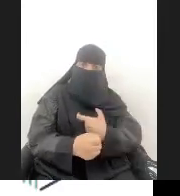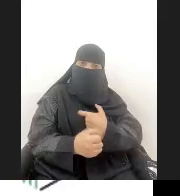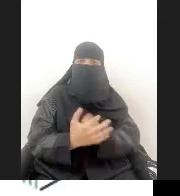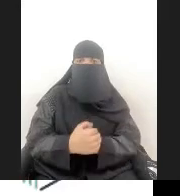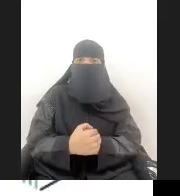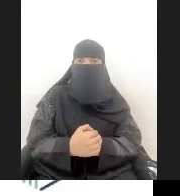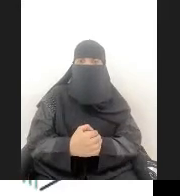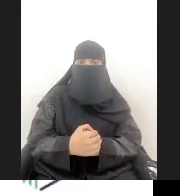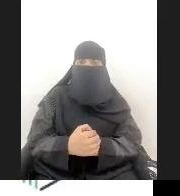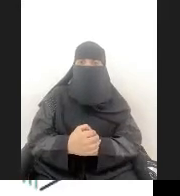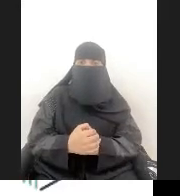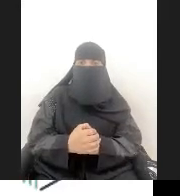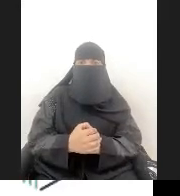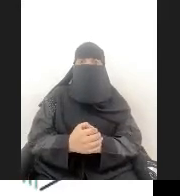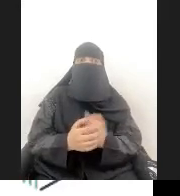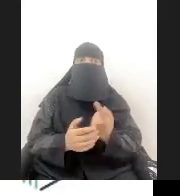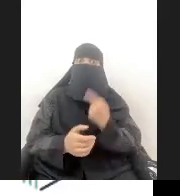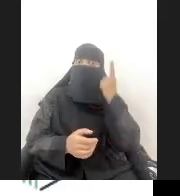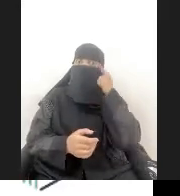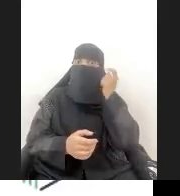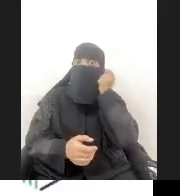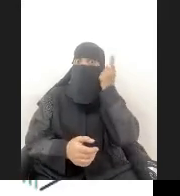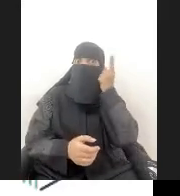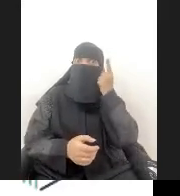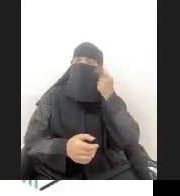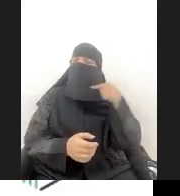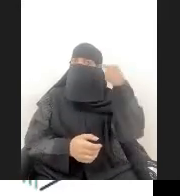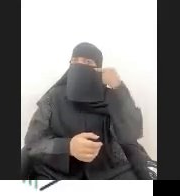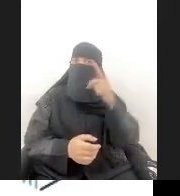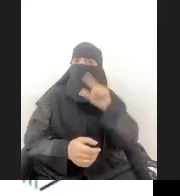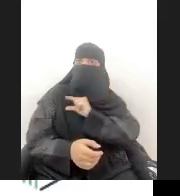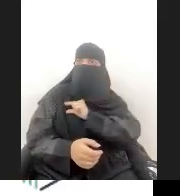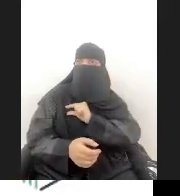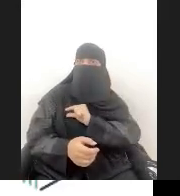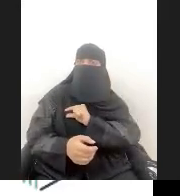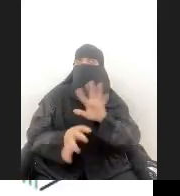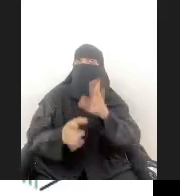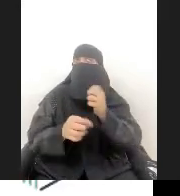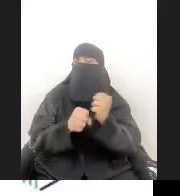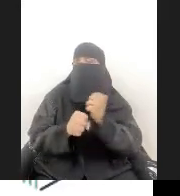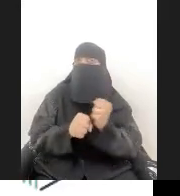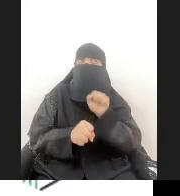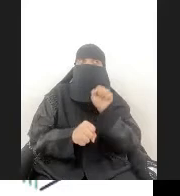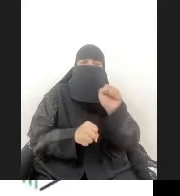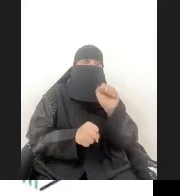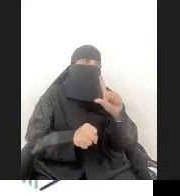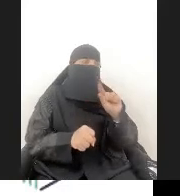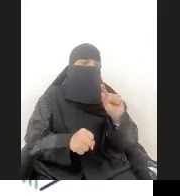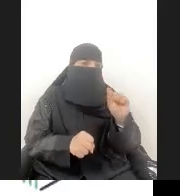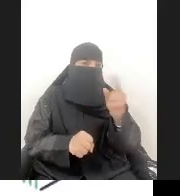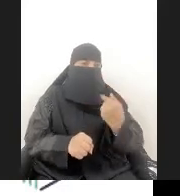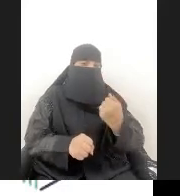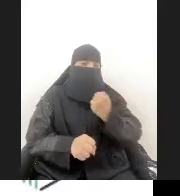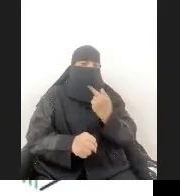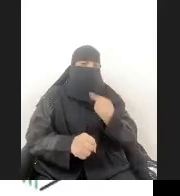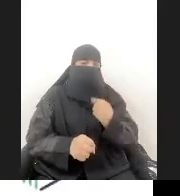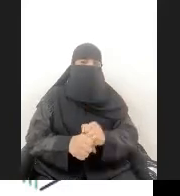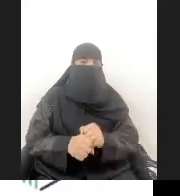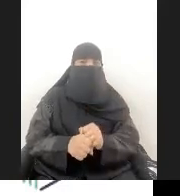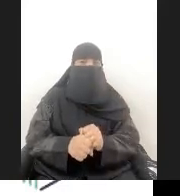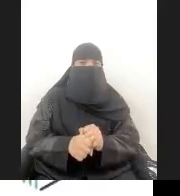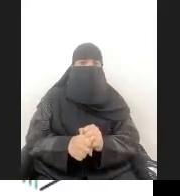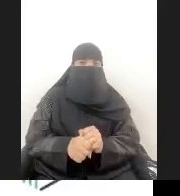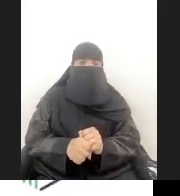ربما ينتج إلى مرحلة الابتكار لأن يخلق معرفة جديدة. التواصل كذلك لا يخفى عليكم أهميته، نقطة قوة في الوجه